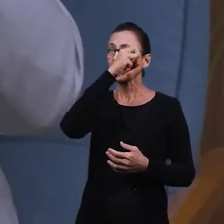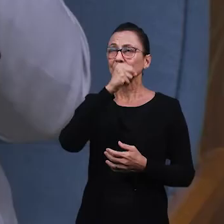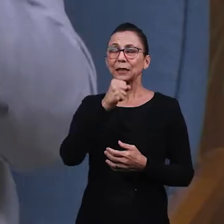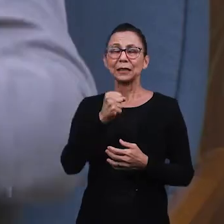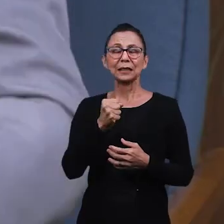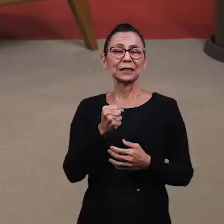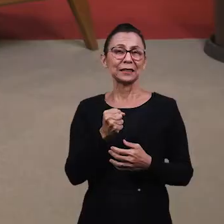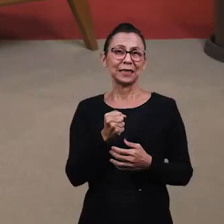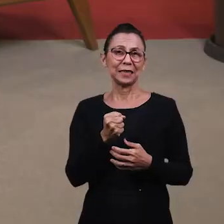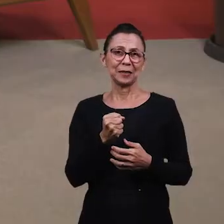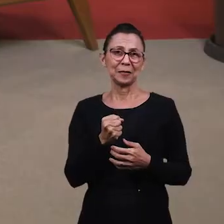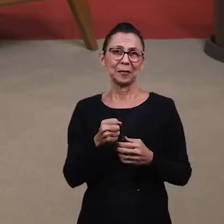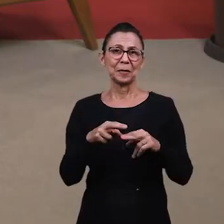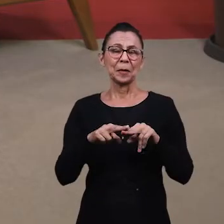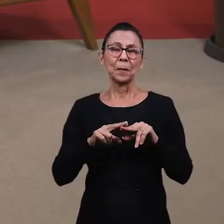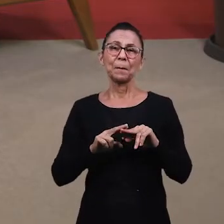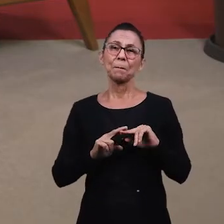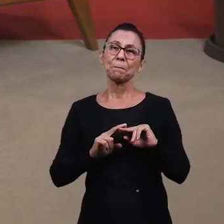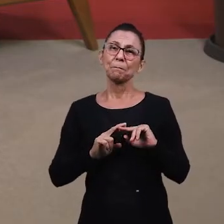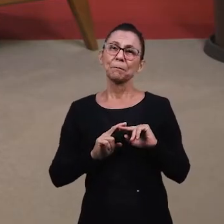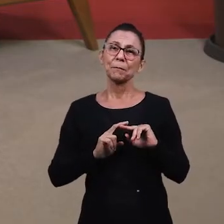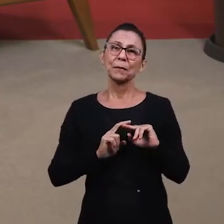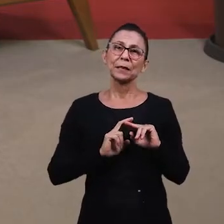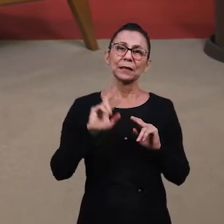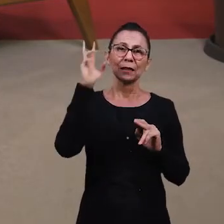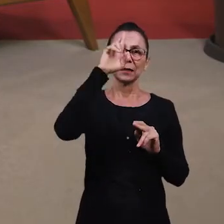joie qui est